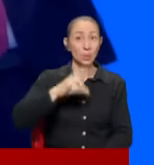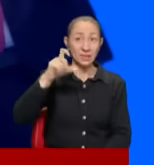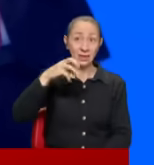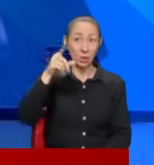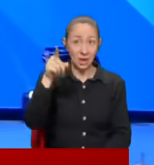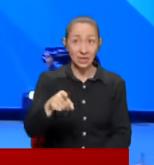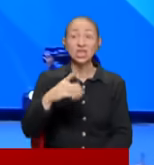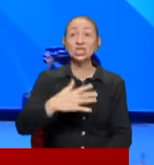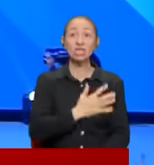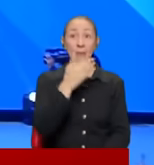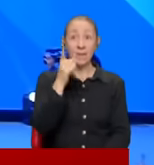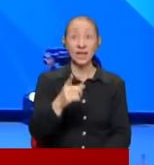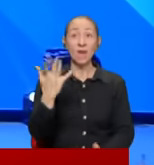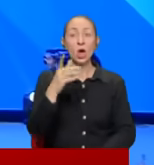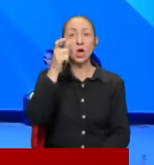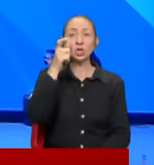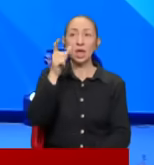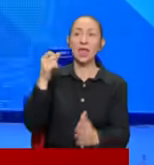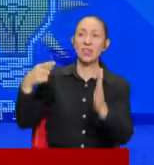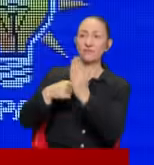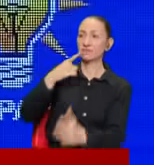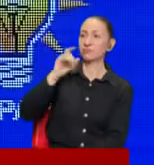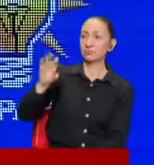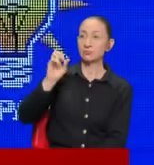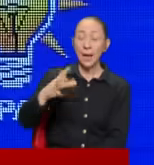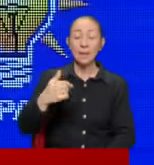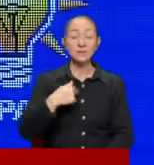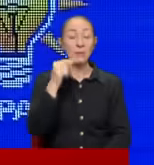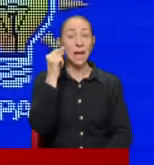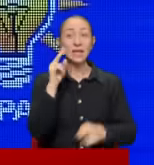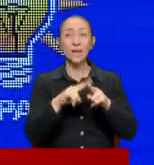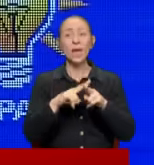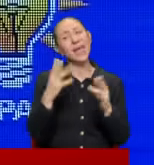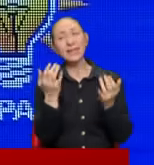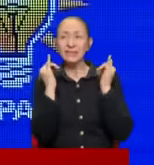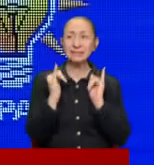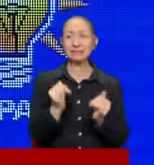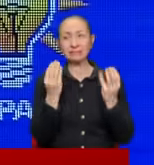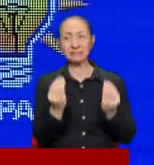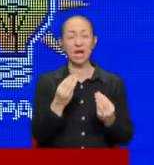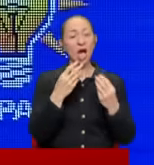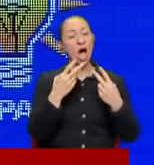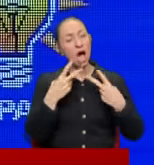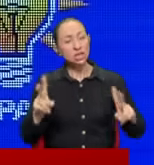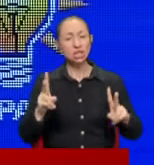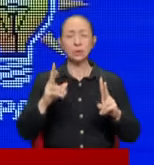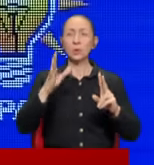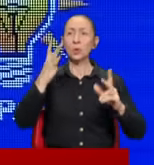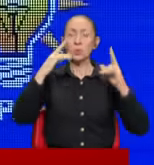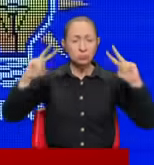Cumhurbaşkanı Erdoğan. CHP'yi ve Özgür Özel'i hedef aldı. Biz Bay Kemal'le en azından açıktan ve